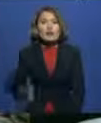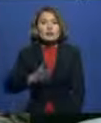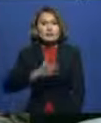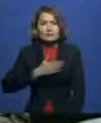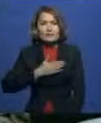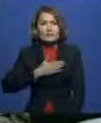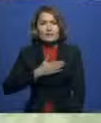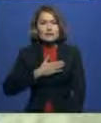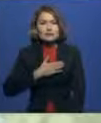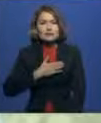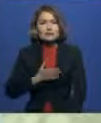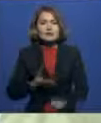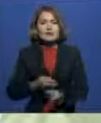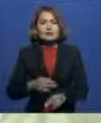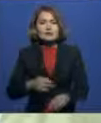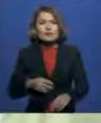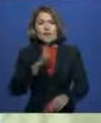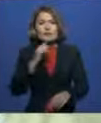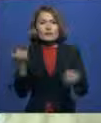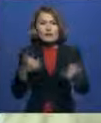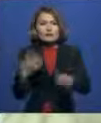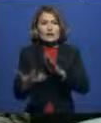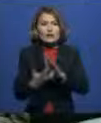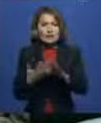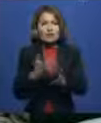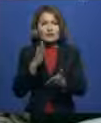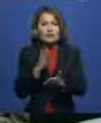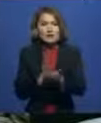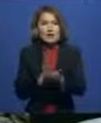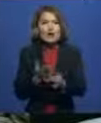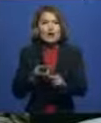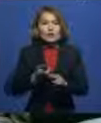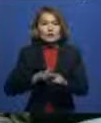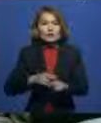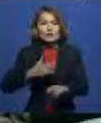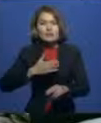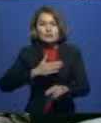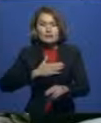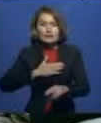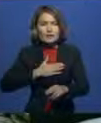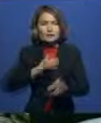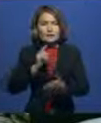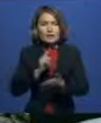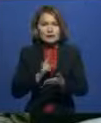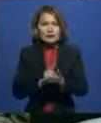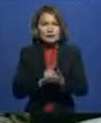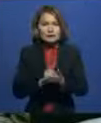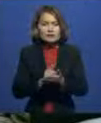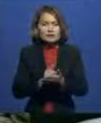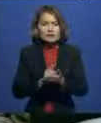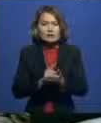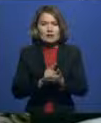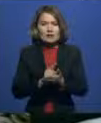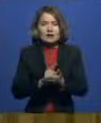үлкен ажиотаж болып қалған жоқ. Осындай жетіспеушілік барының есебінен кәсіпкердің өзі жаңағы өзін санап одан кейін